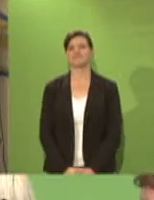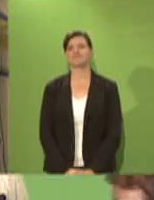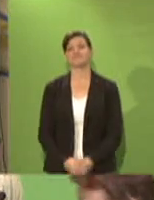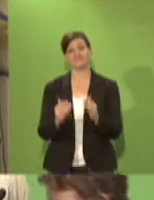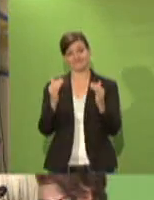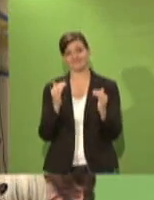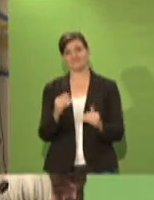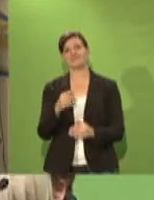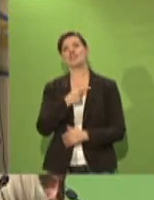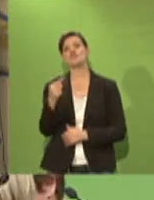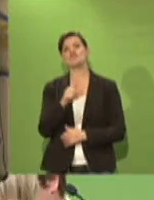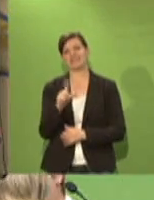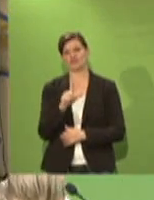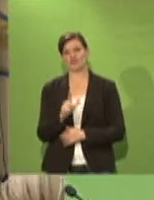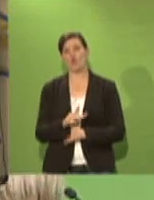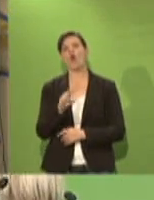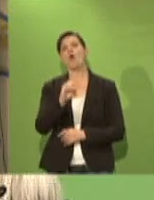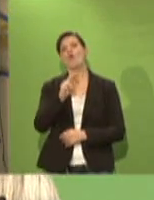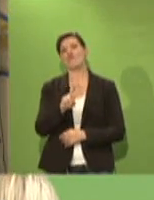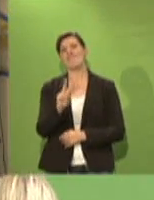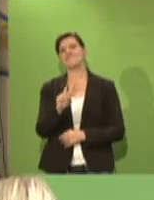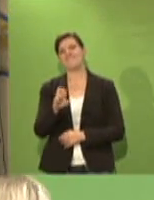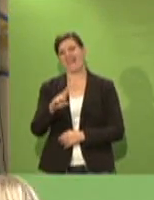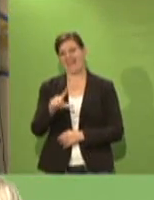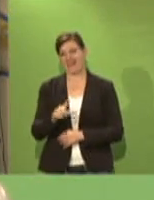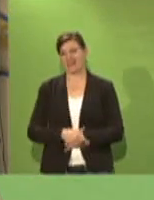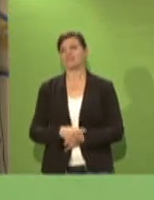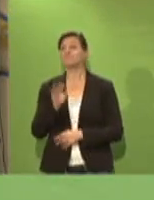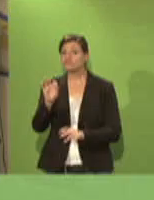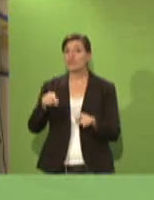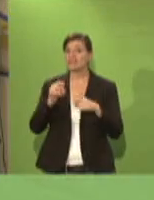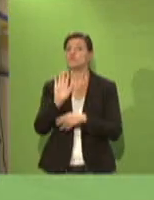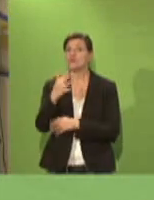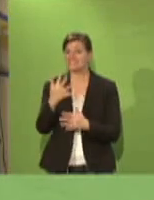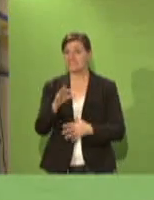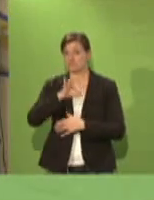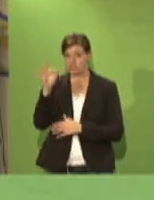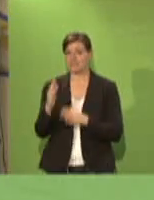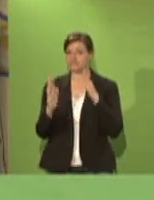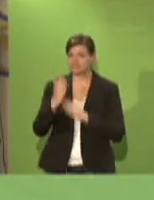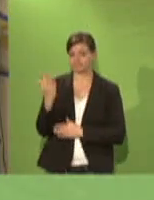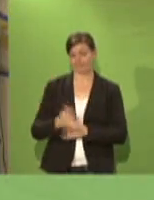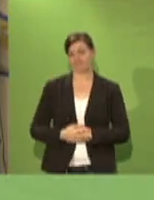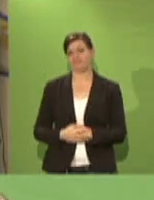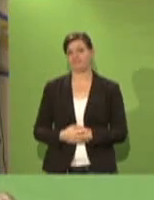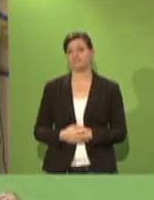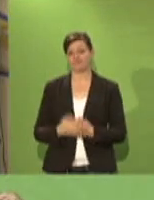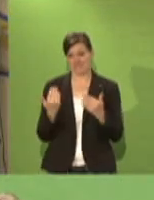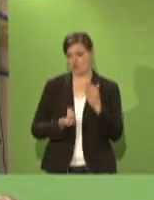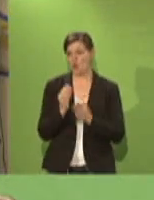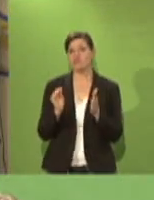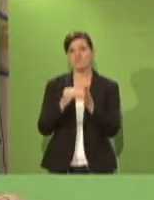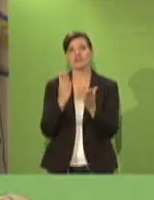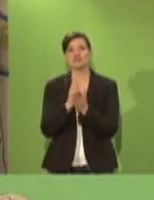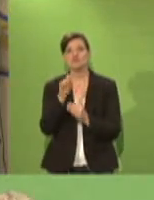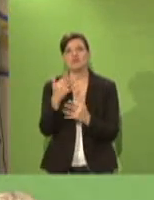Weiter geht's mit Gütersloh und dem OV Verl, haben auch ein gutes Ergebnis mit über 10%, neu gestartet mit über 10%, und ich weiß, dass OV